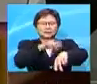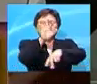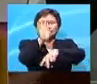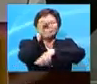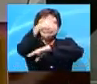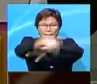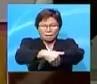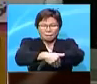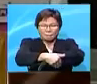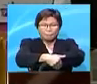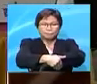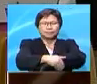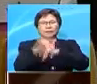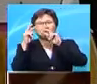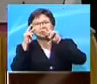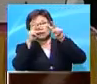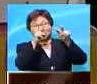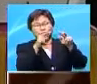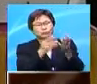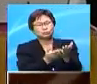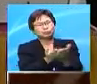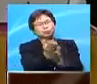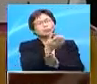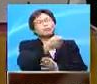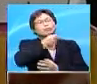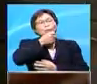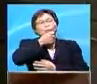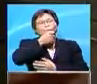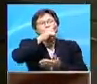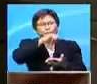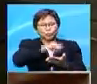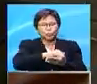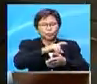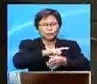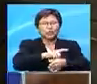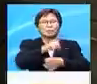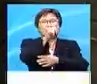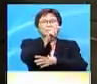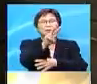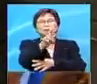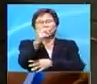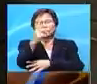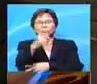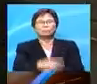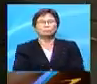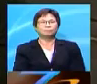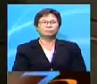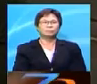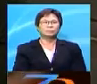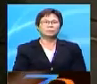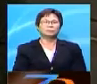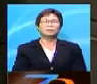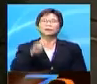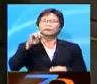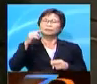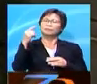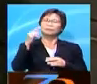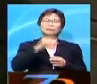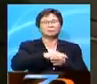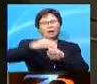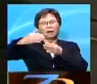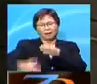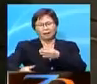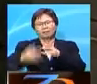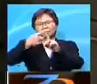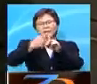malam nanti dan saksikan secara langsung pengumuman tersebut di tv1 baik setakat ini dahulu dari